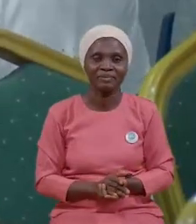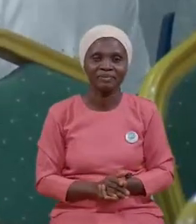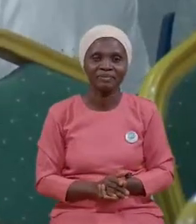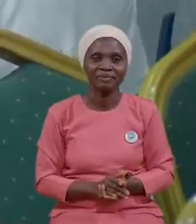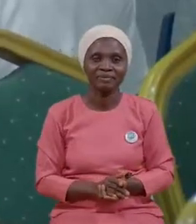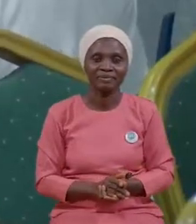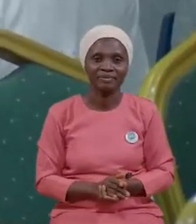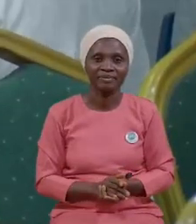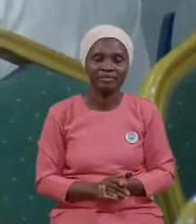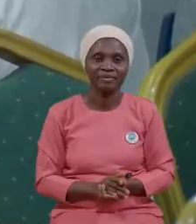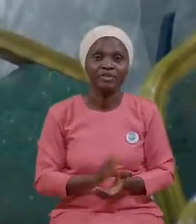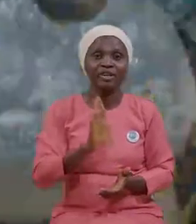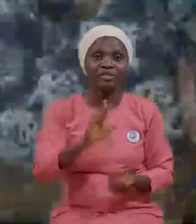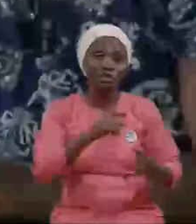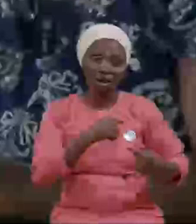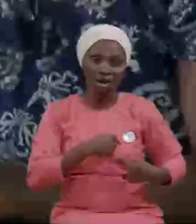Ton cœur sera beau.